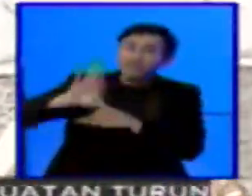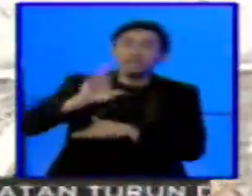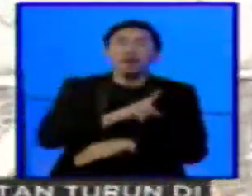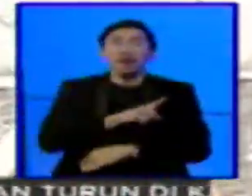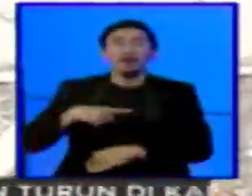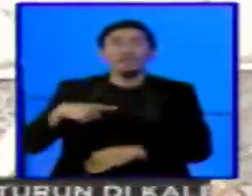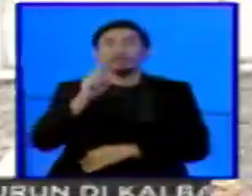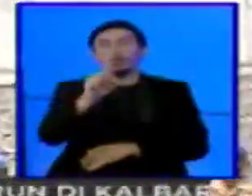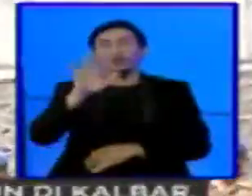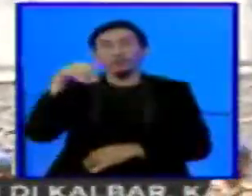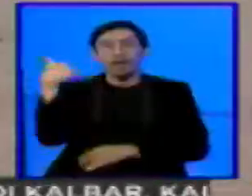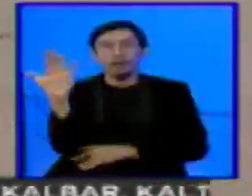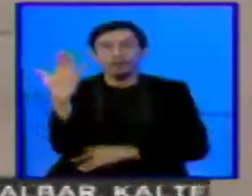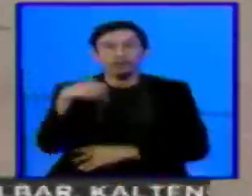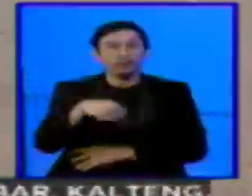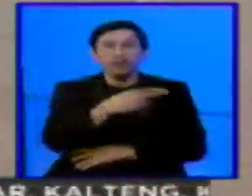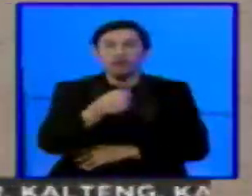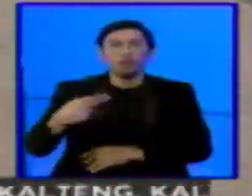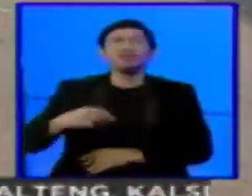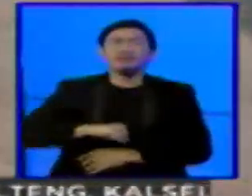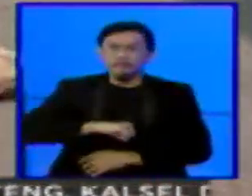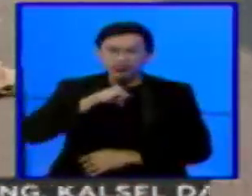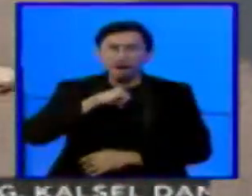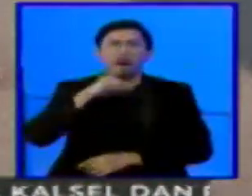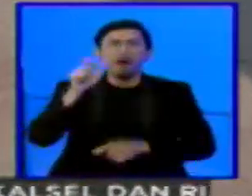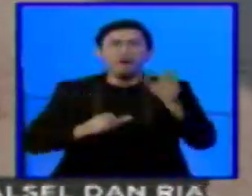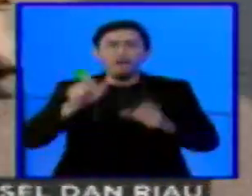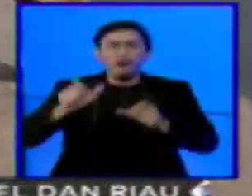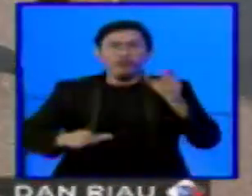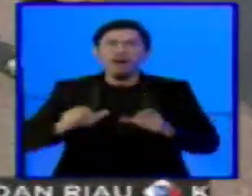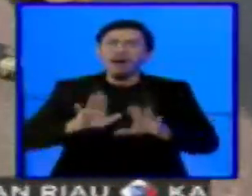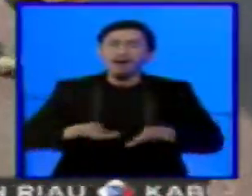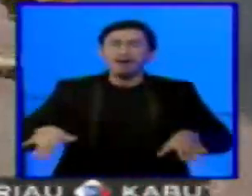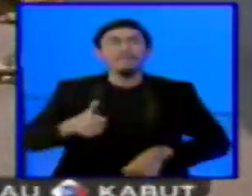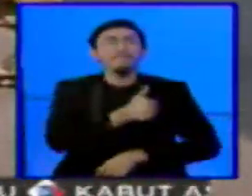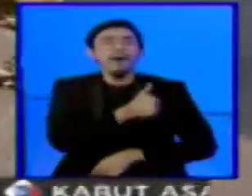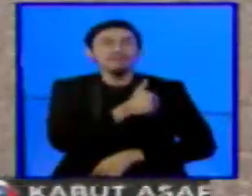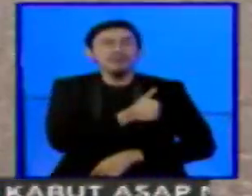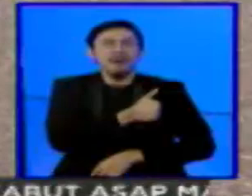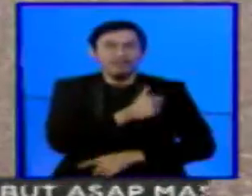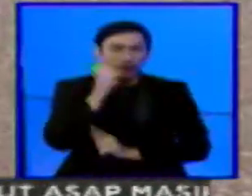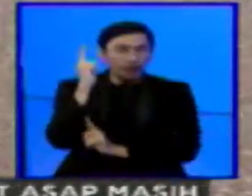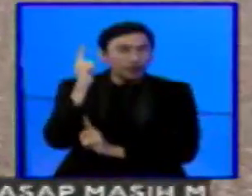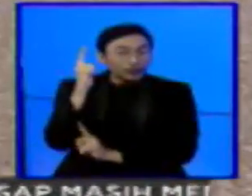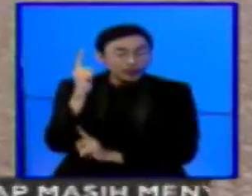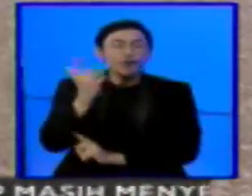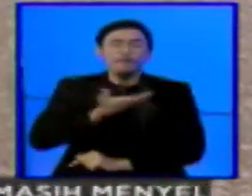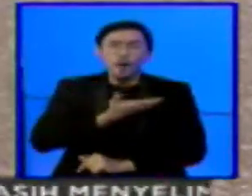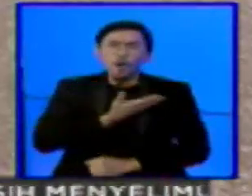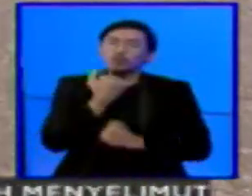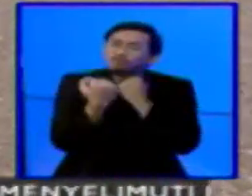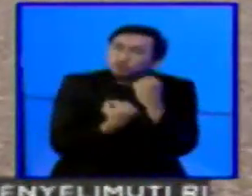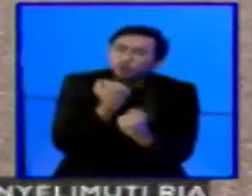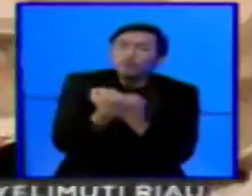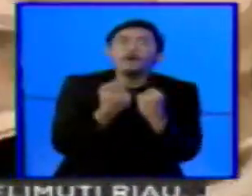Indonesia kini berbangga memiliki putra-putra bangsa Tentara Nasional Indonesia TNI yang gigih berjuang menjaga perdamaian dunia